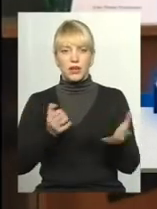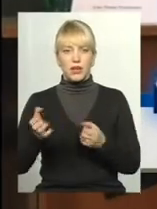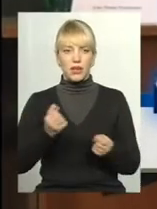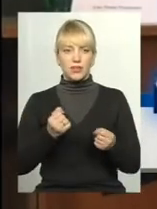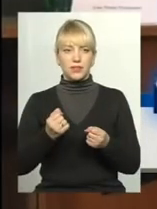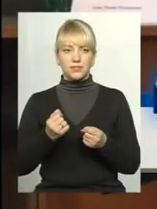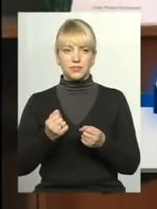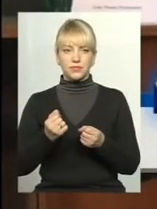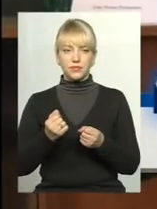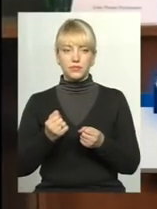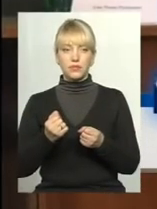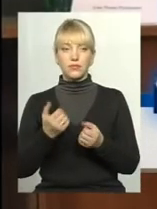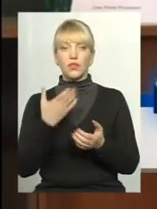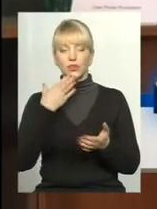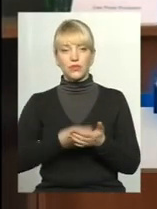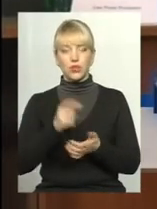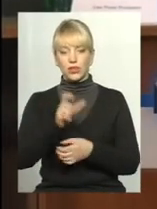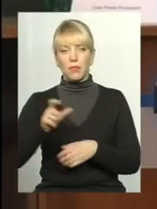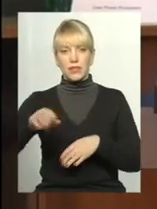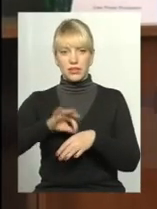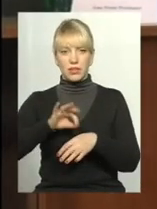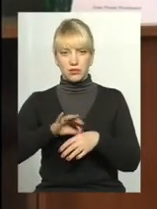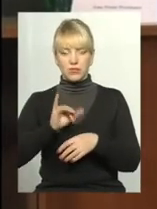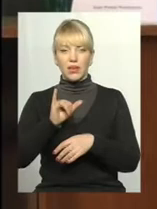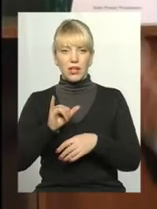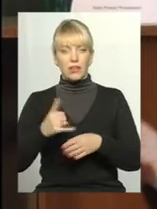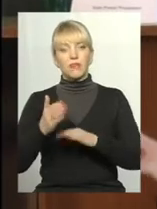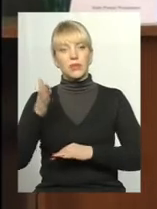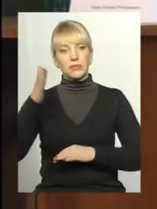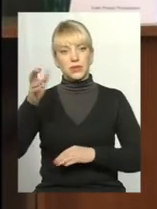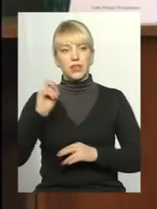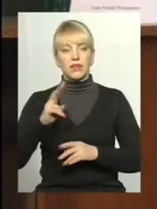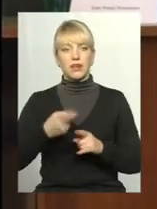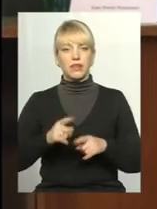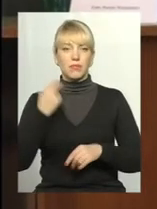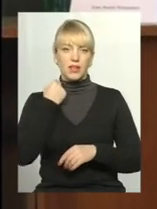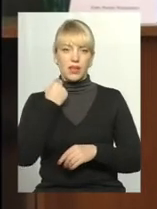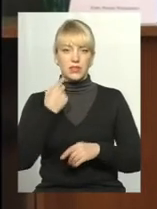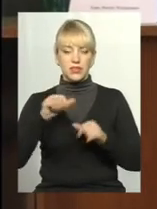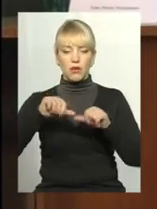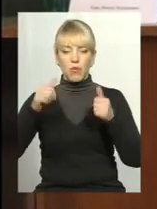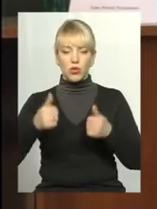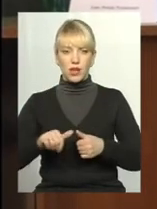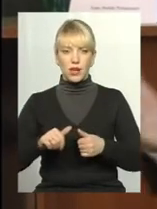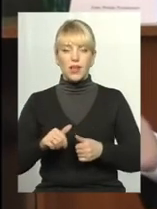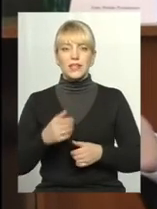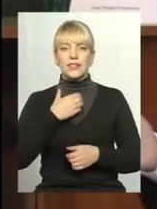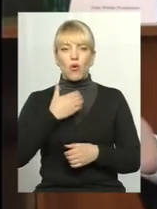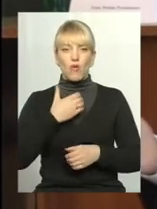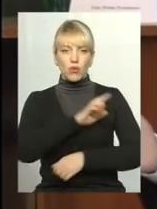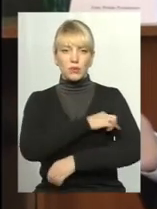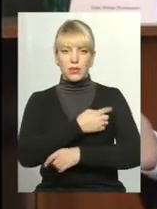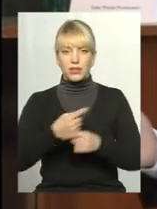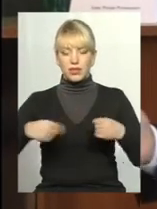арсенал своїх пацієнтів і в перспективі, так як в британській моделі страхової медицини, від держави